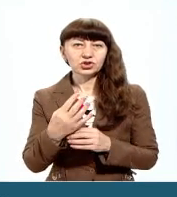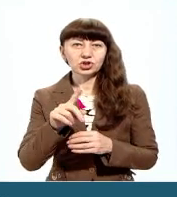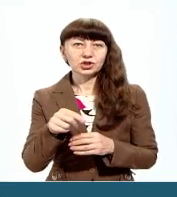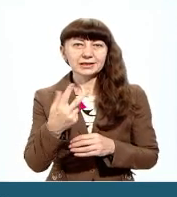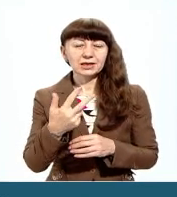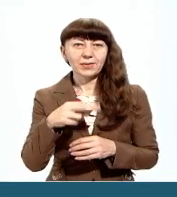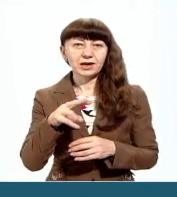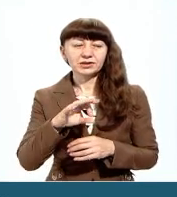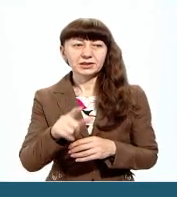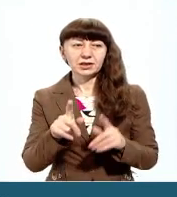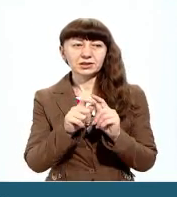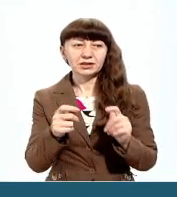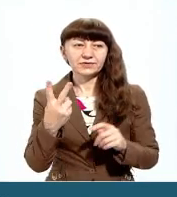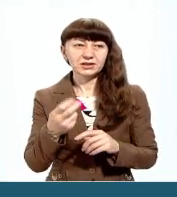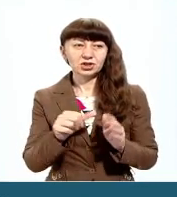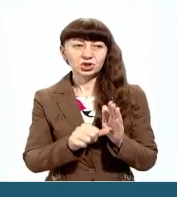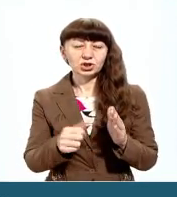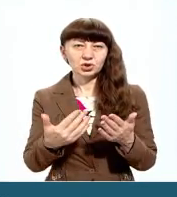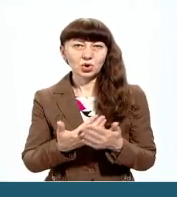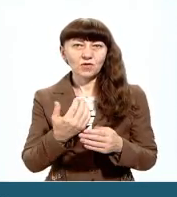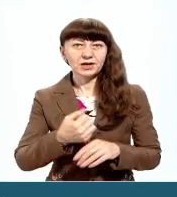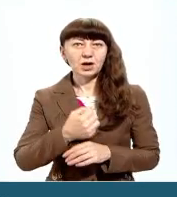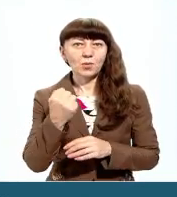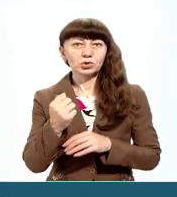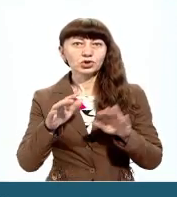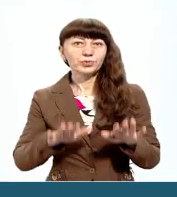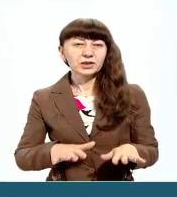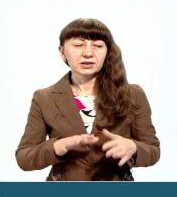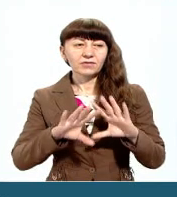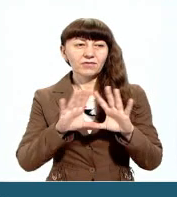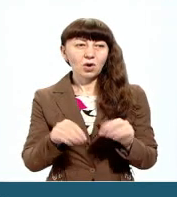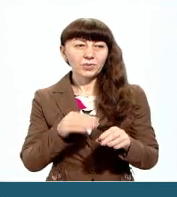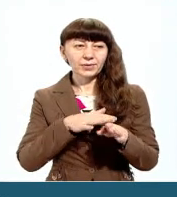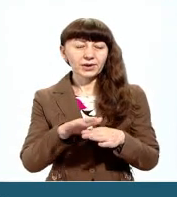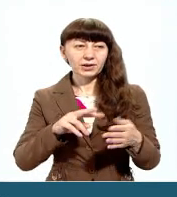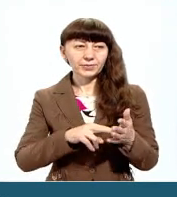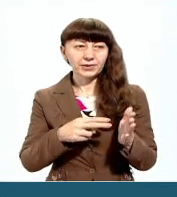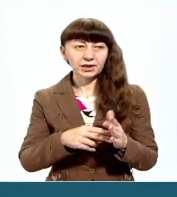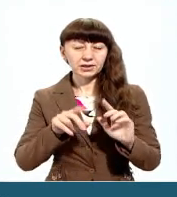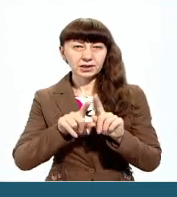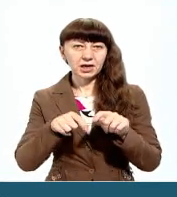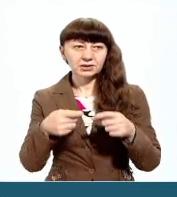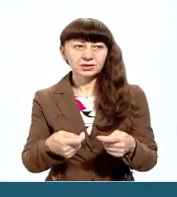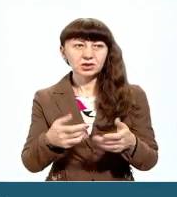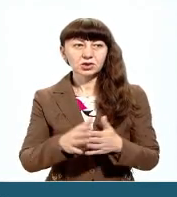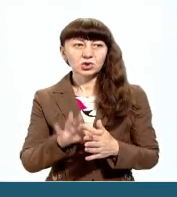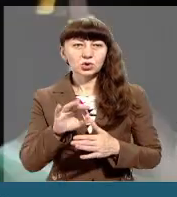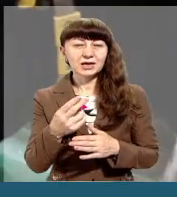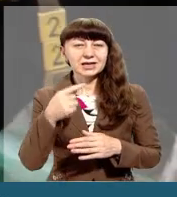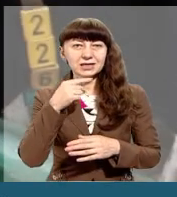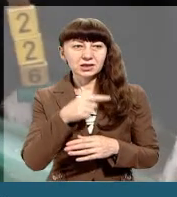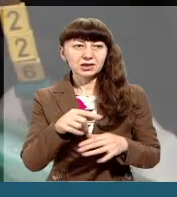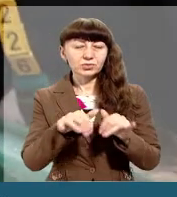миллиарда тенге с созданием 260 новых рабочих мест. В целом реализация данных проектов даст импульс социально-экономическому развитию